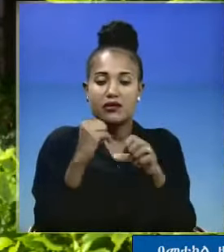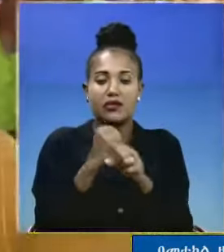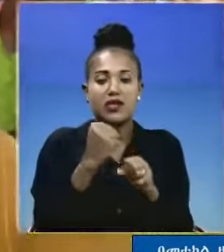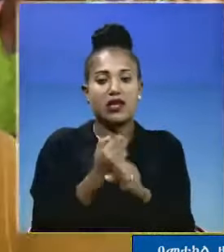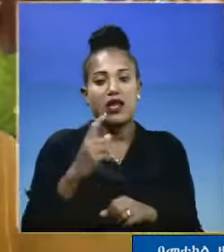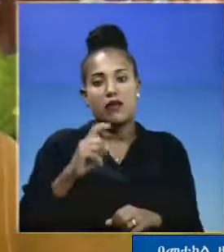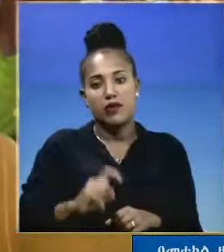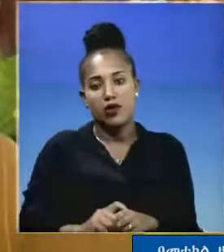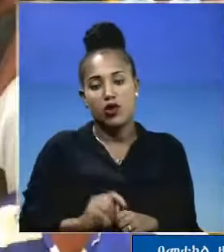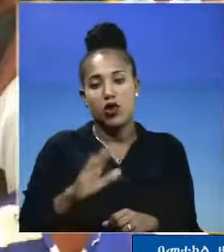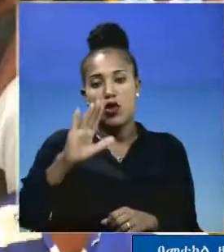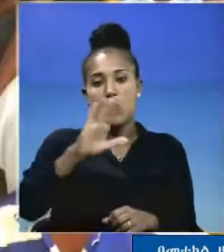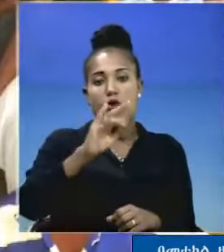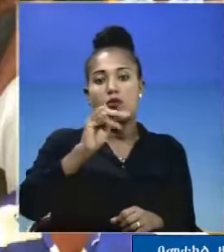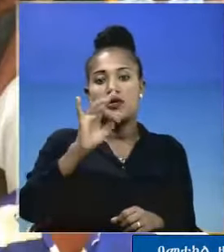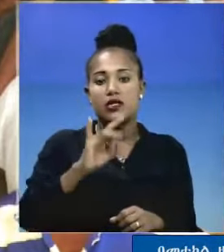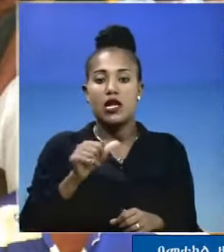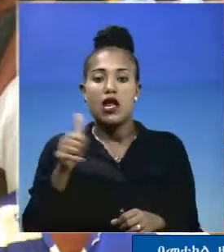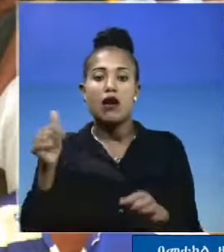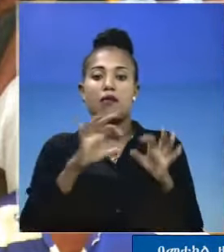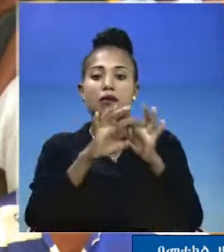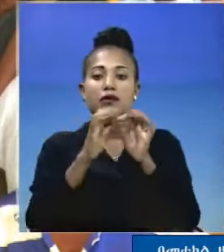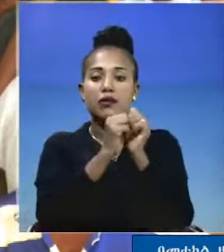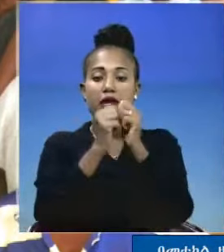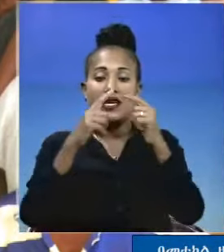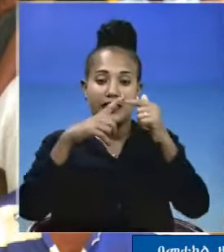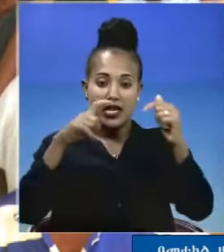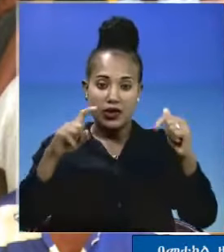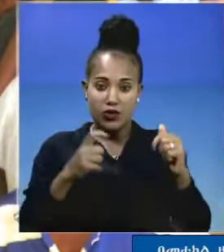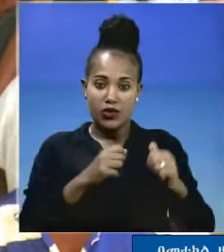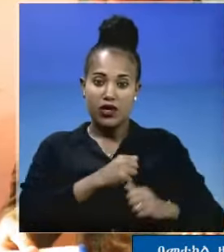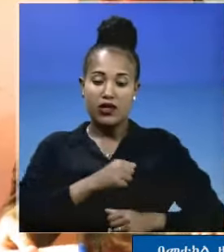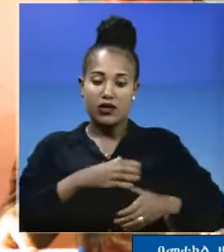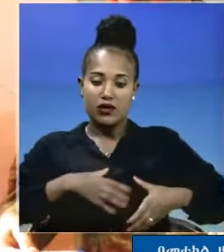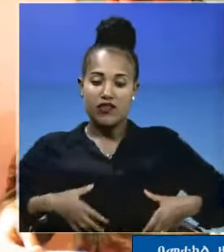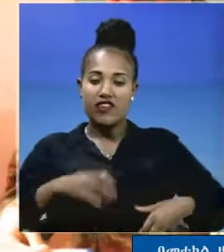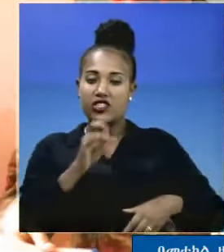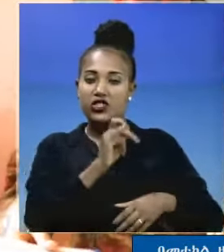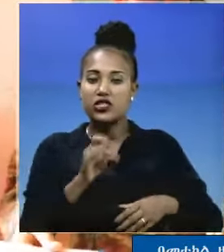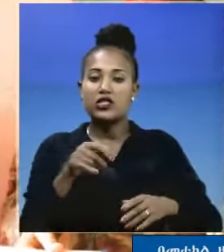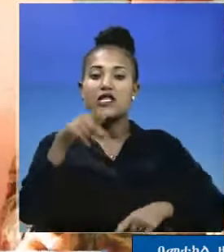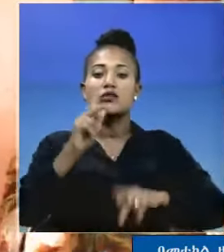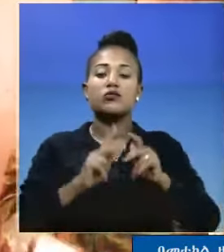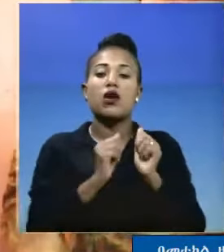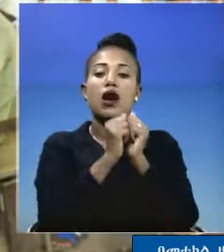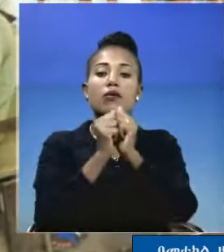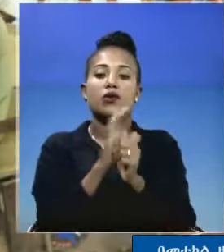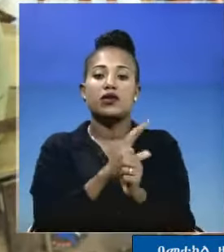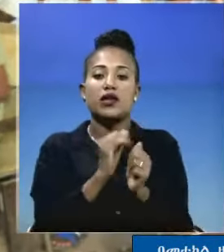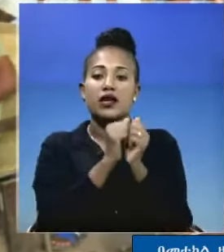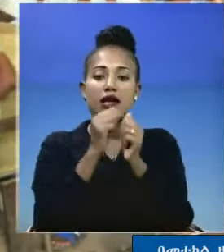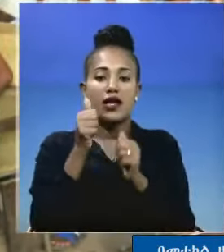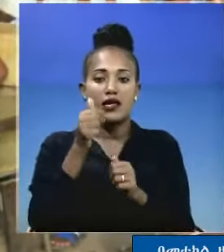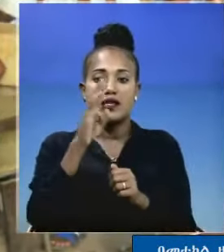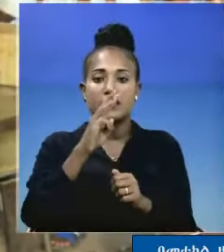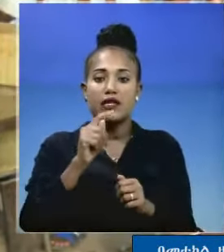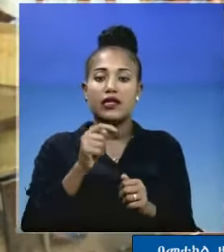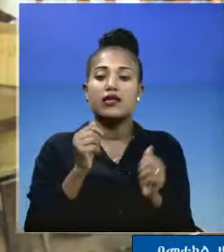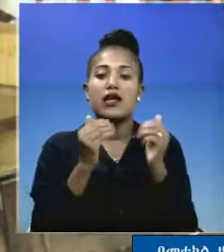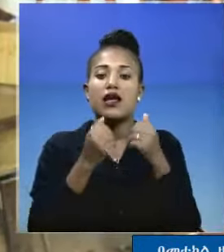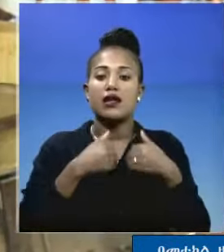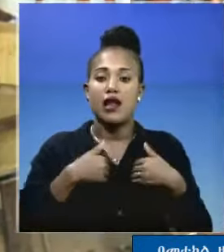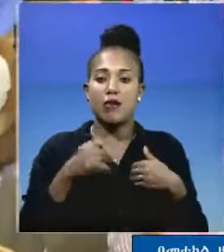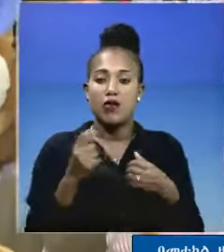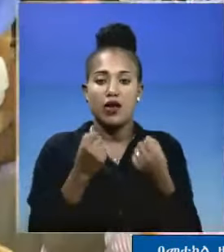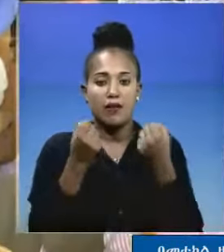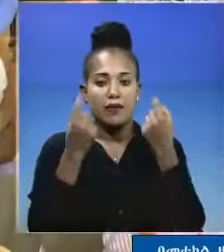በቅንጅት መስራት መቻል አለበት። የጉምዝም ሆነ የሌላ ማህበረሰብ ጋር ጠላት የሆነው የታጠቀ ሽፍታ እንጂ የህዝቡ አብሮነትና የጋራ እሴት